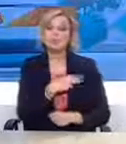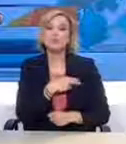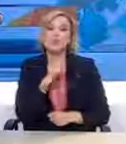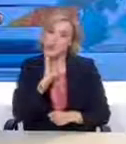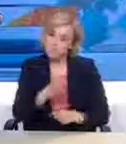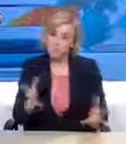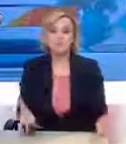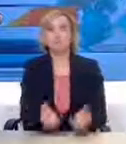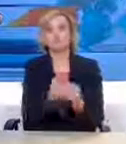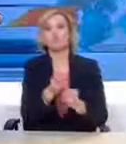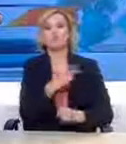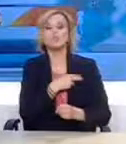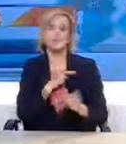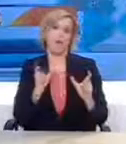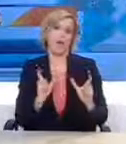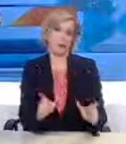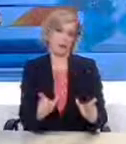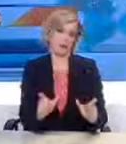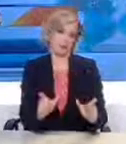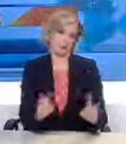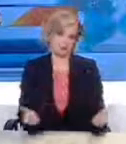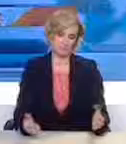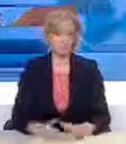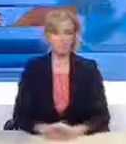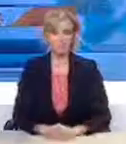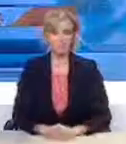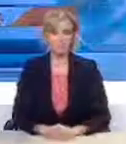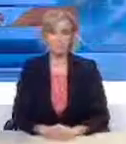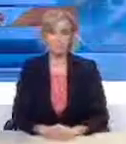είναι μια καλύτερη άμυνα έναντι του ιού. Σας ευχαριστώ. Ευχαριστούμε, κύριε καθηγητά.